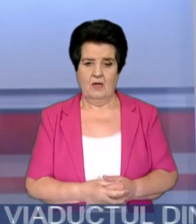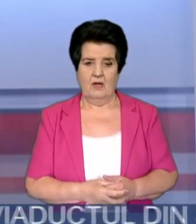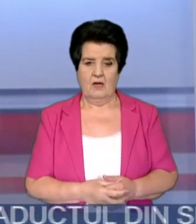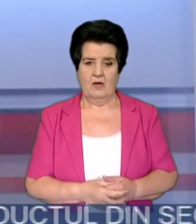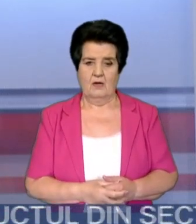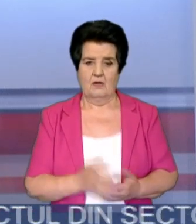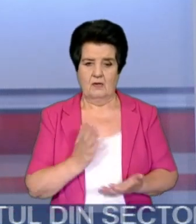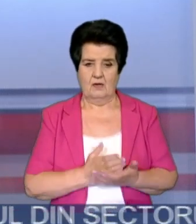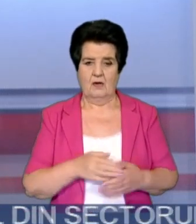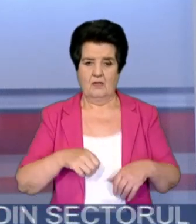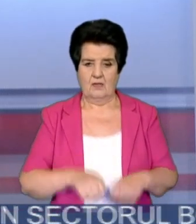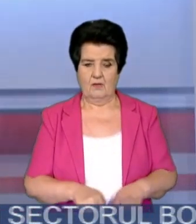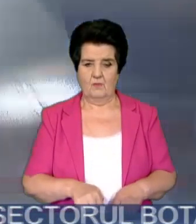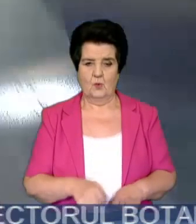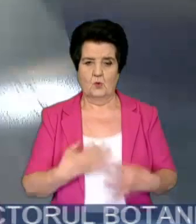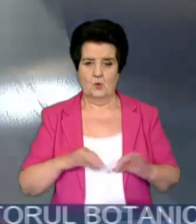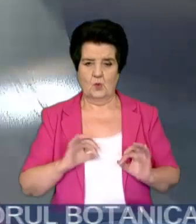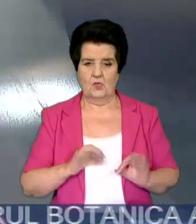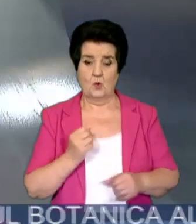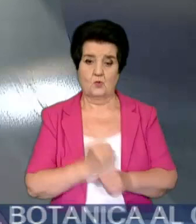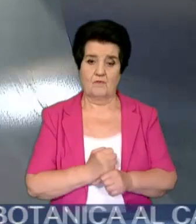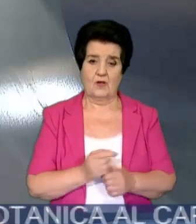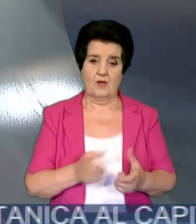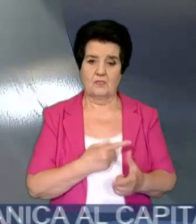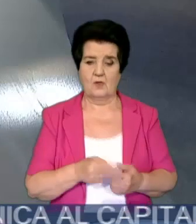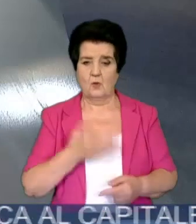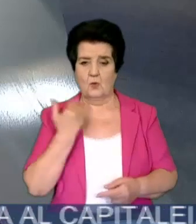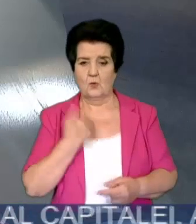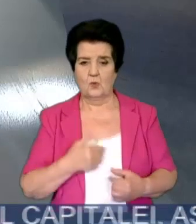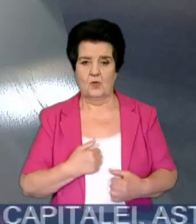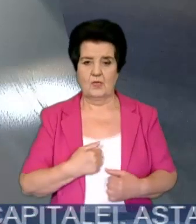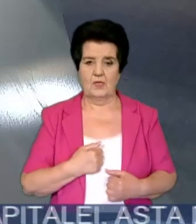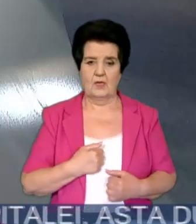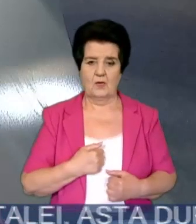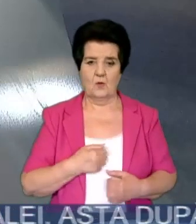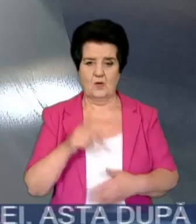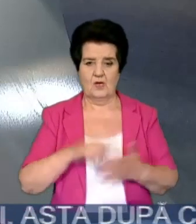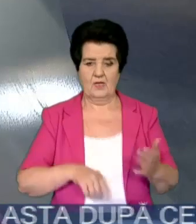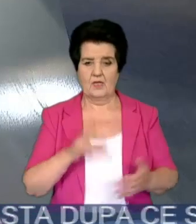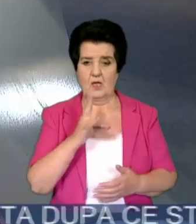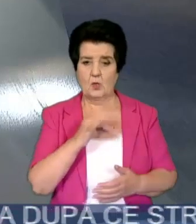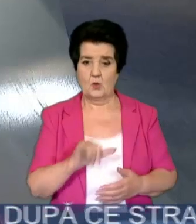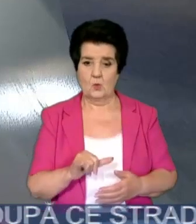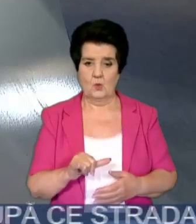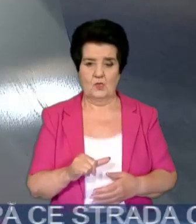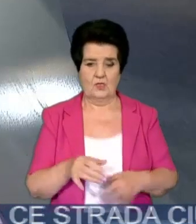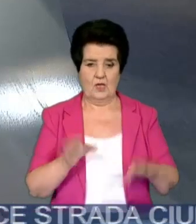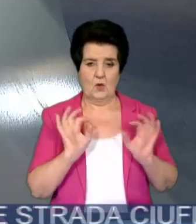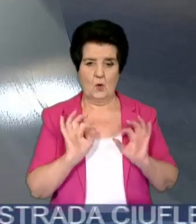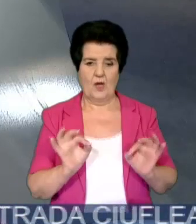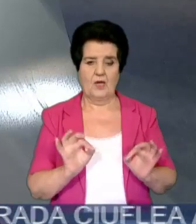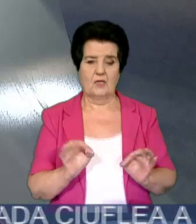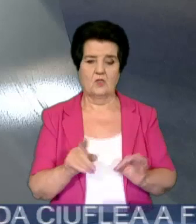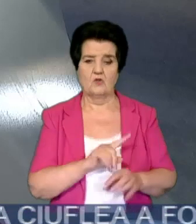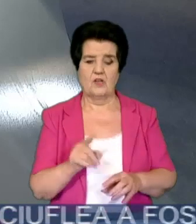Are tot dreptul juridic. O să o facă sau nu? Eu mă înclin să cred că nu. Dar este foarte corect ceea ce fac